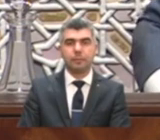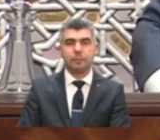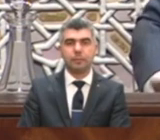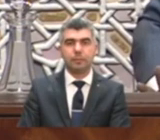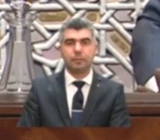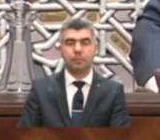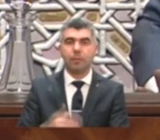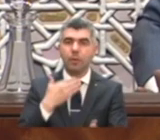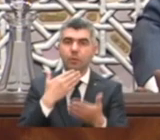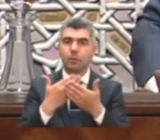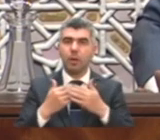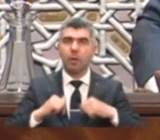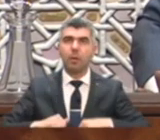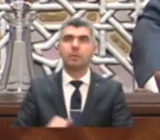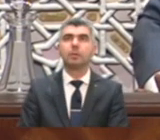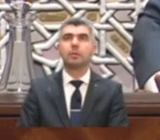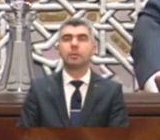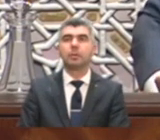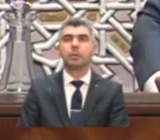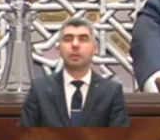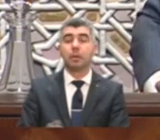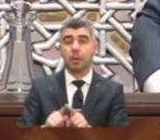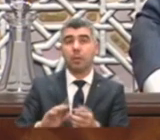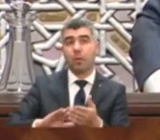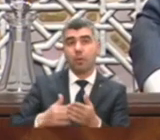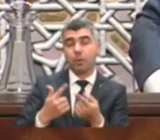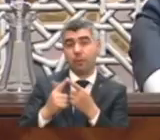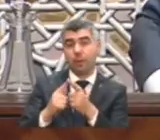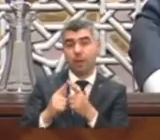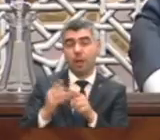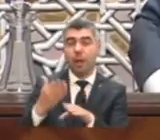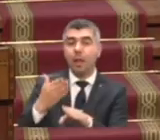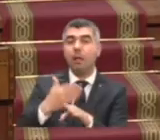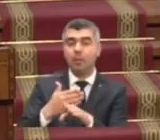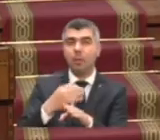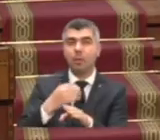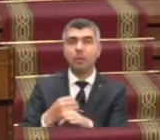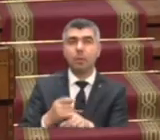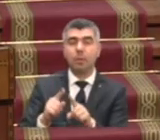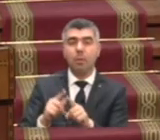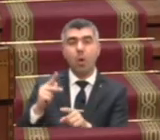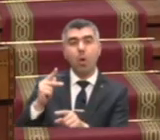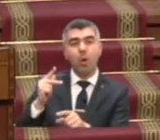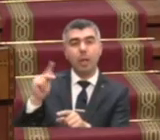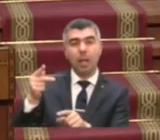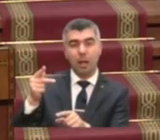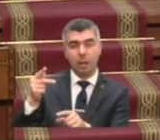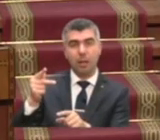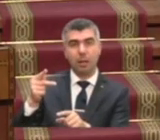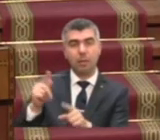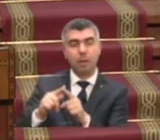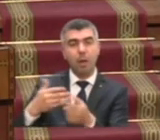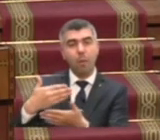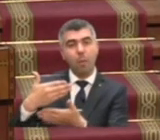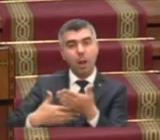شكرا سيد الوزيره. سيد الوزيره انا اؤكد الكلام الذي قاله النائب الذي من قبلي، اقليم القنيطره الفواتير